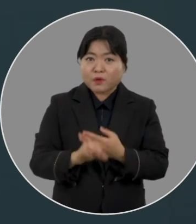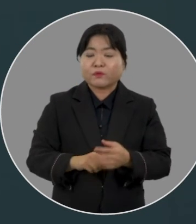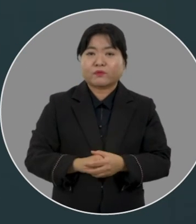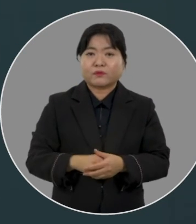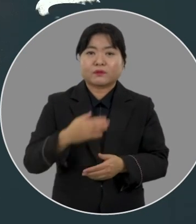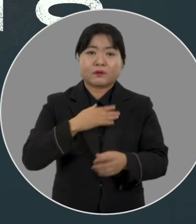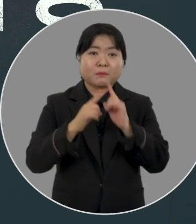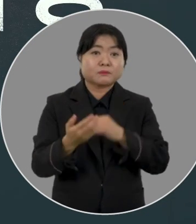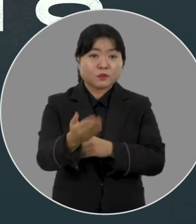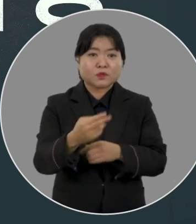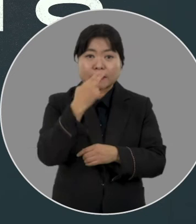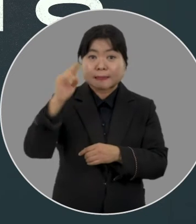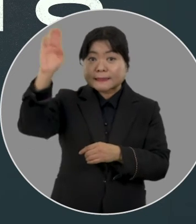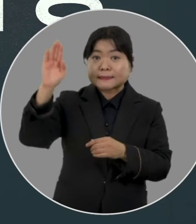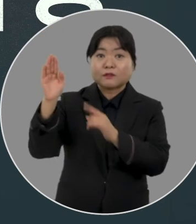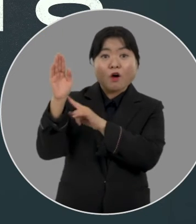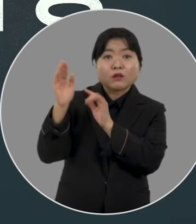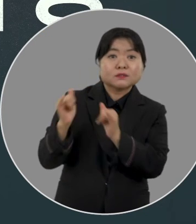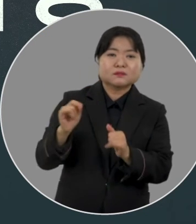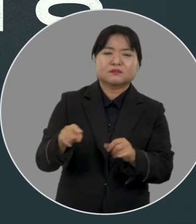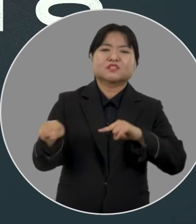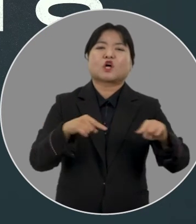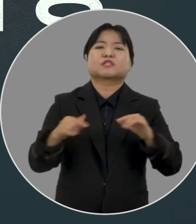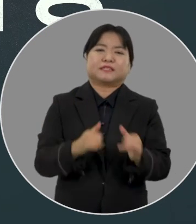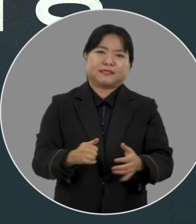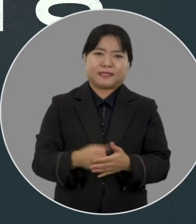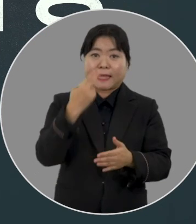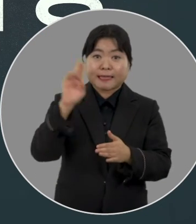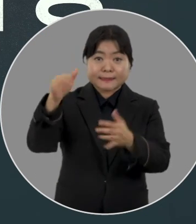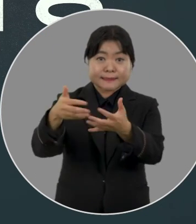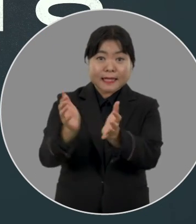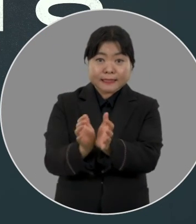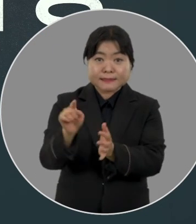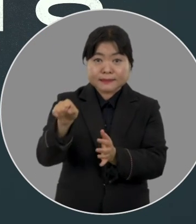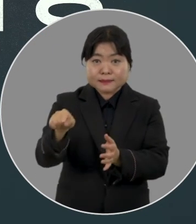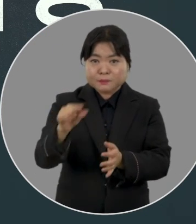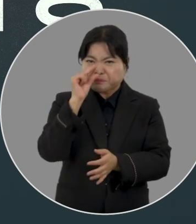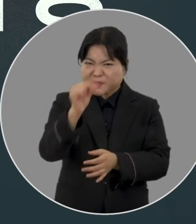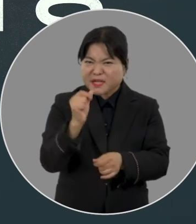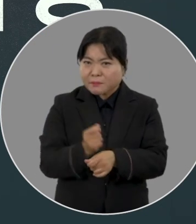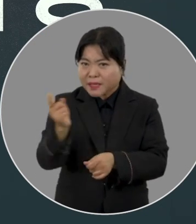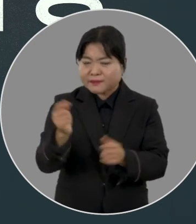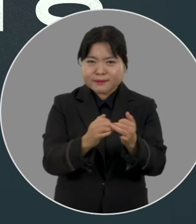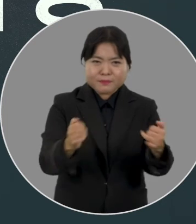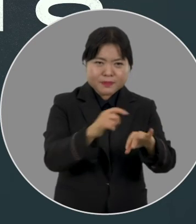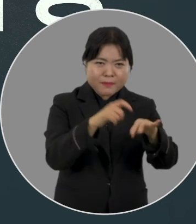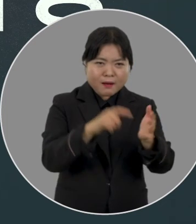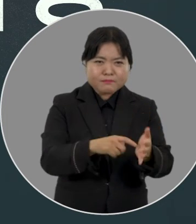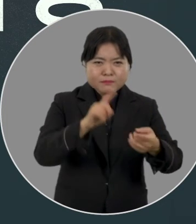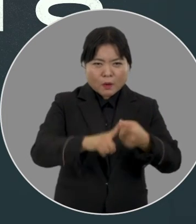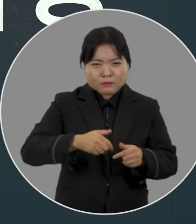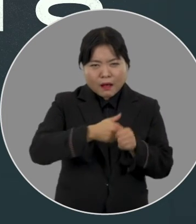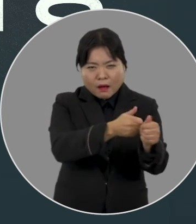말씀드렸죠. 히틀러는 정치인이었고요. 나치당은 민감한 그렇게 민심을 거스르지 않을 준비가 돼